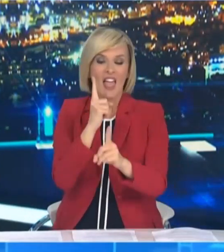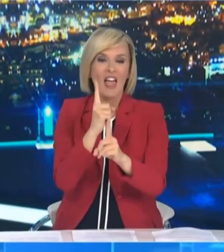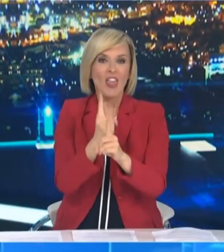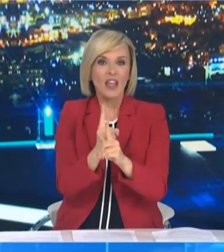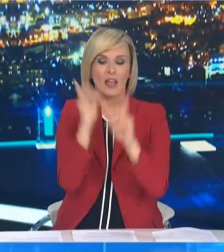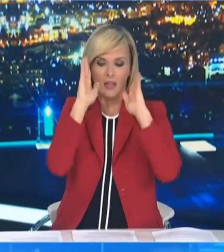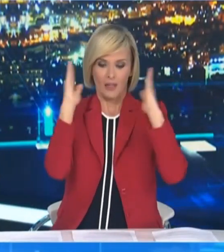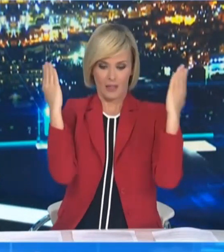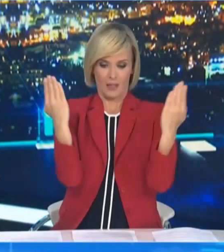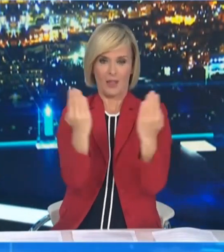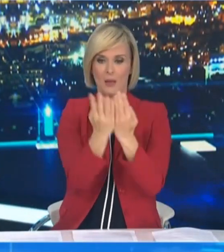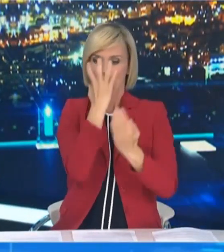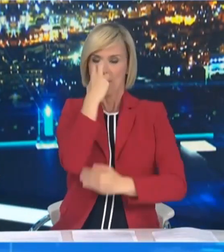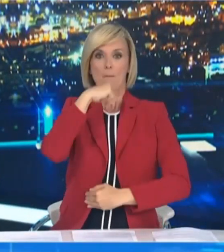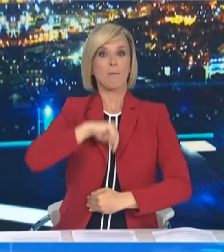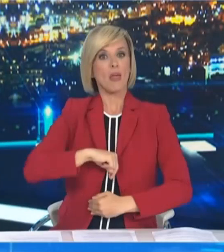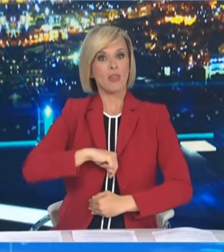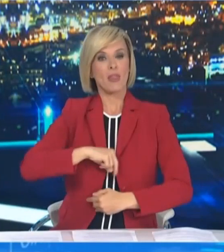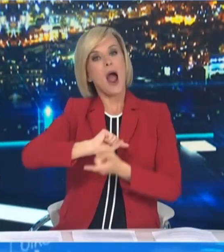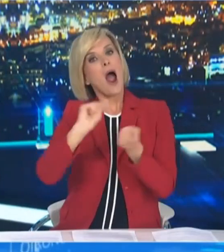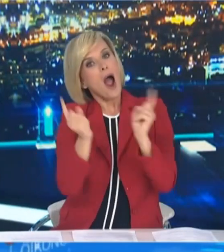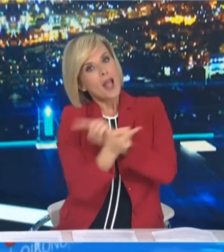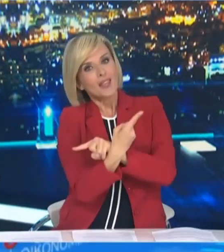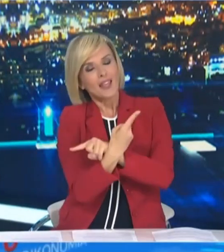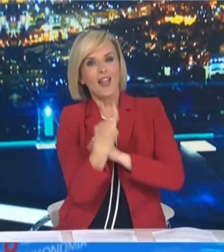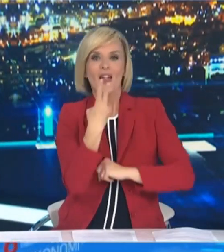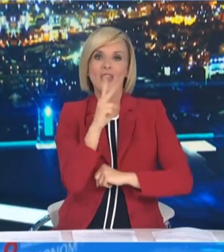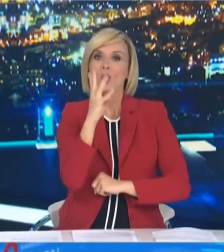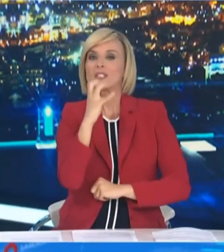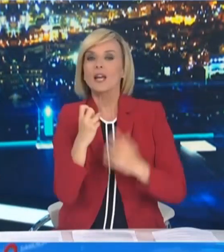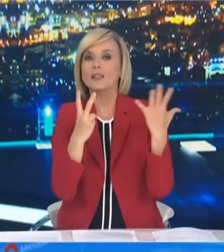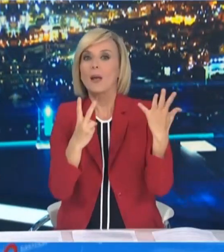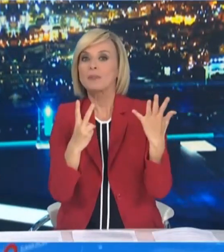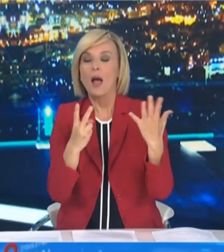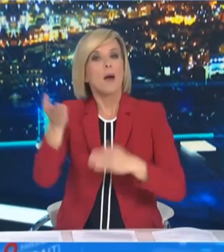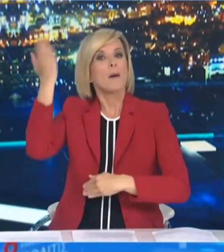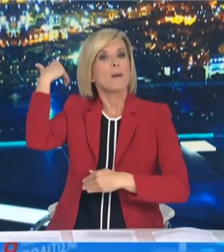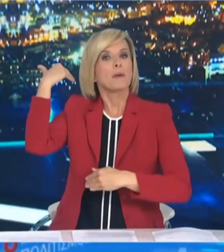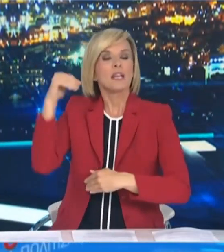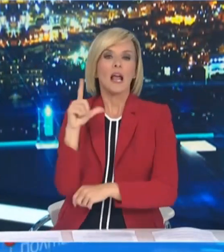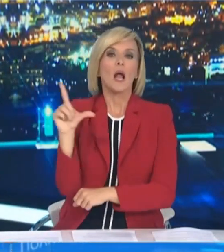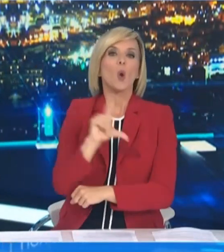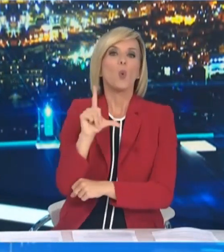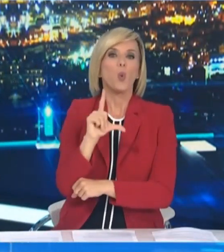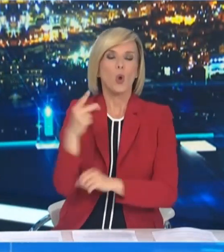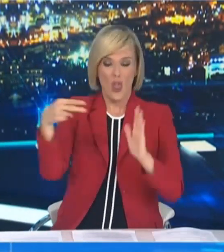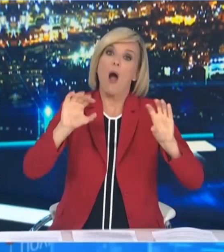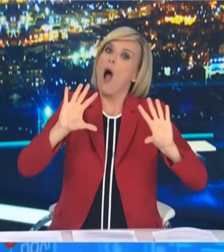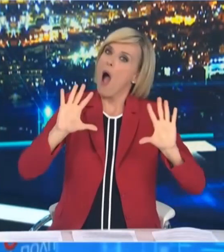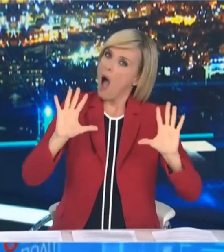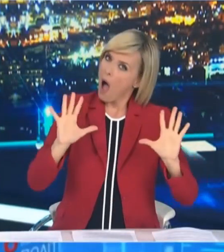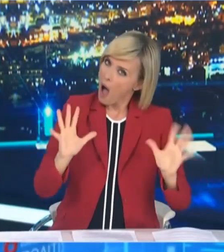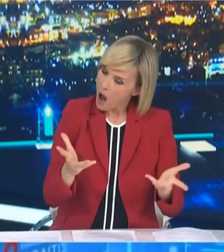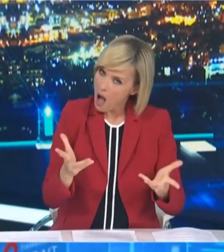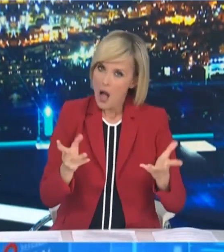στιγμή. Έναντι 247 που παραλάβαμε τον Ιούλιο του 2019.